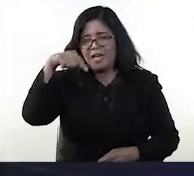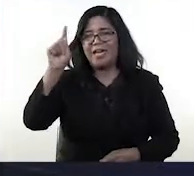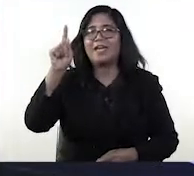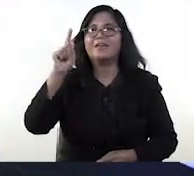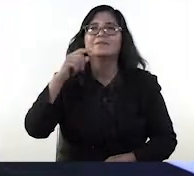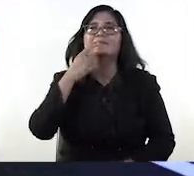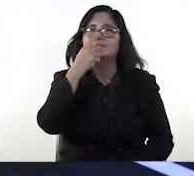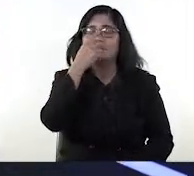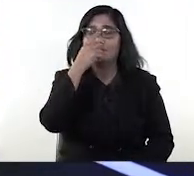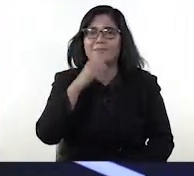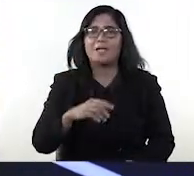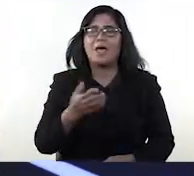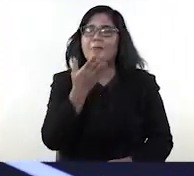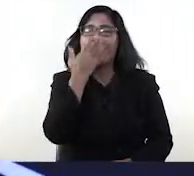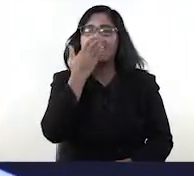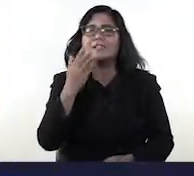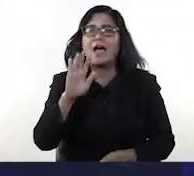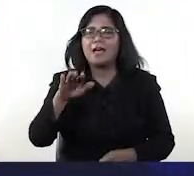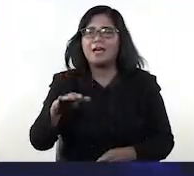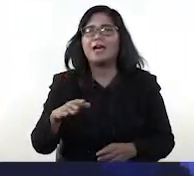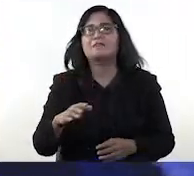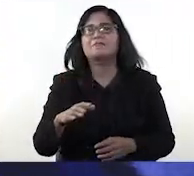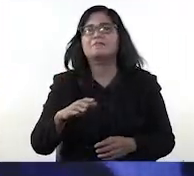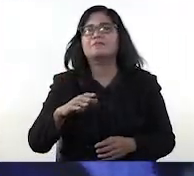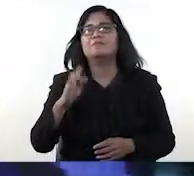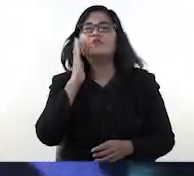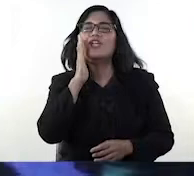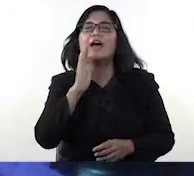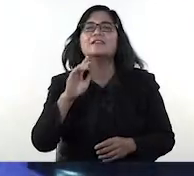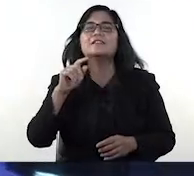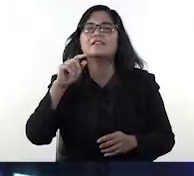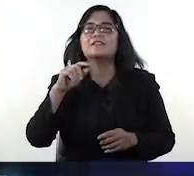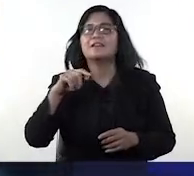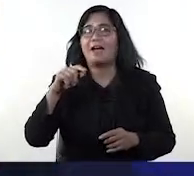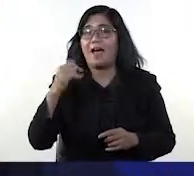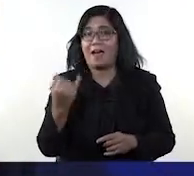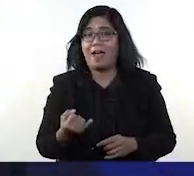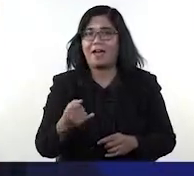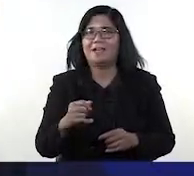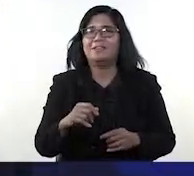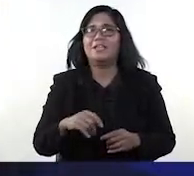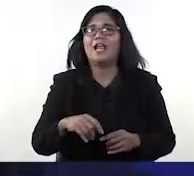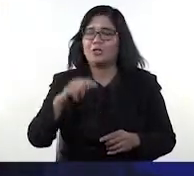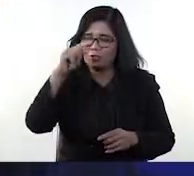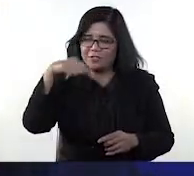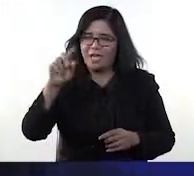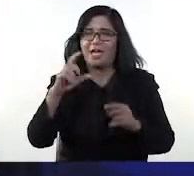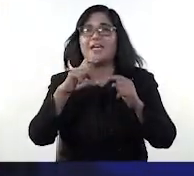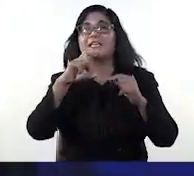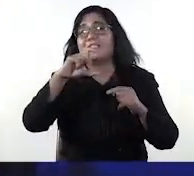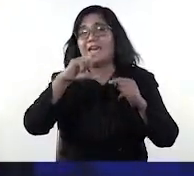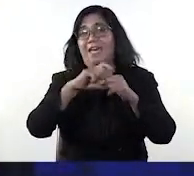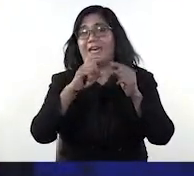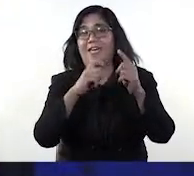haha Havana mudah sekali Roh Kudus menuntun paling kelembutan Ceng